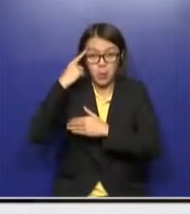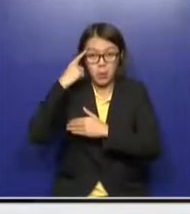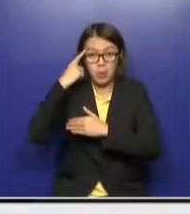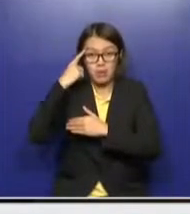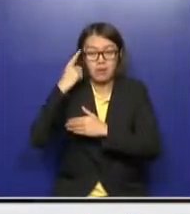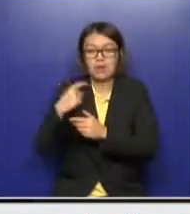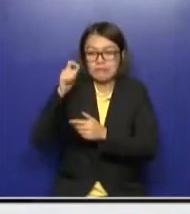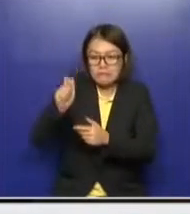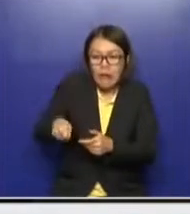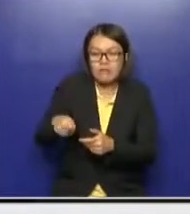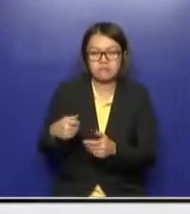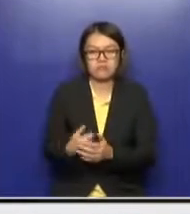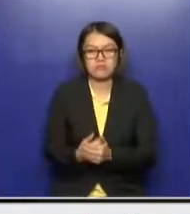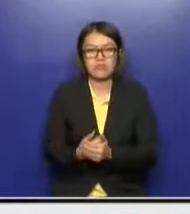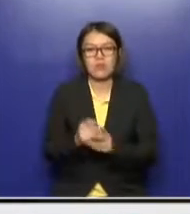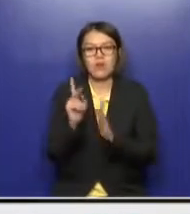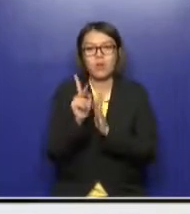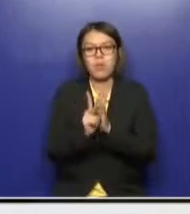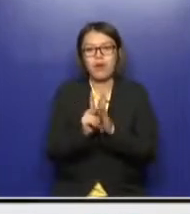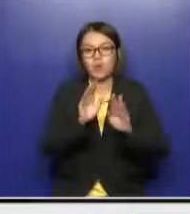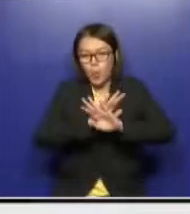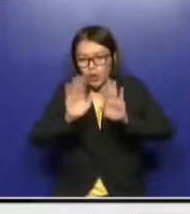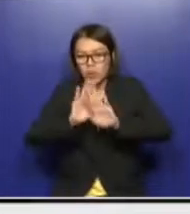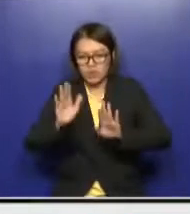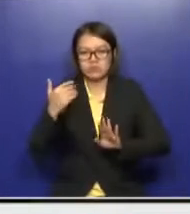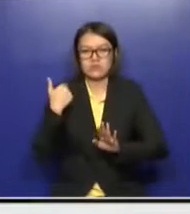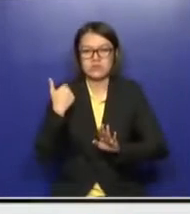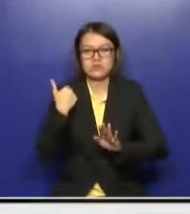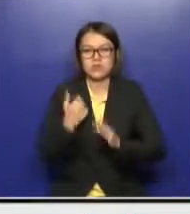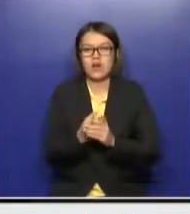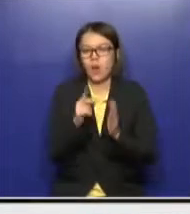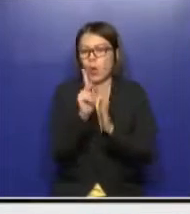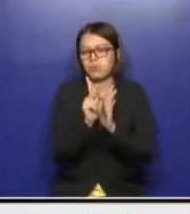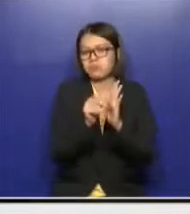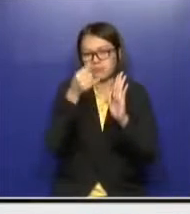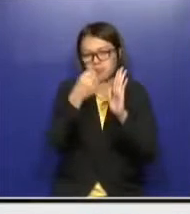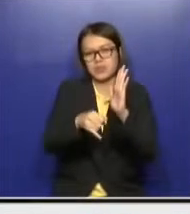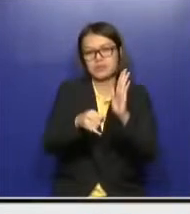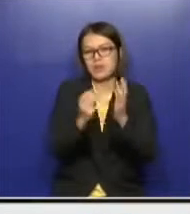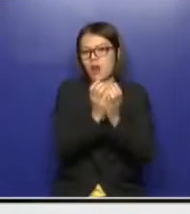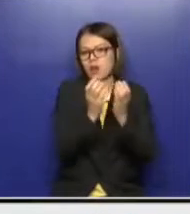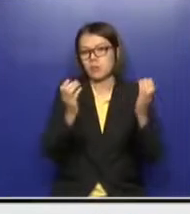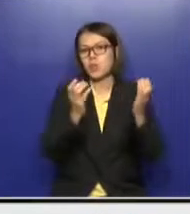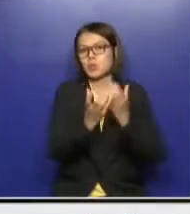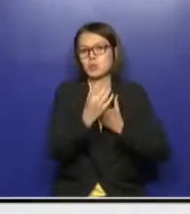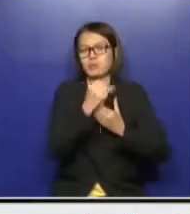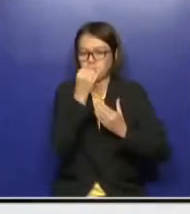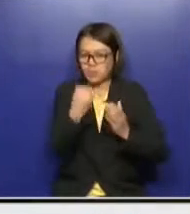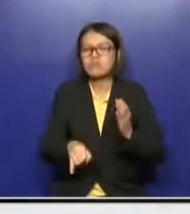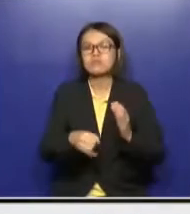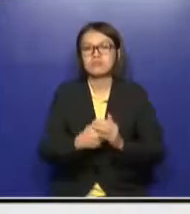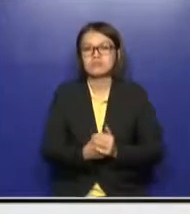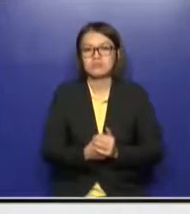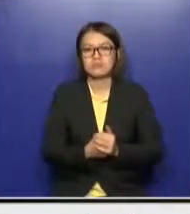ขึ้นศาลนะคะกฎหมายก็ต้องยกเลิกนะคะเพราะว่ามันผิดกฎหมายผิดรัฐธรรมนูญแล้วเมื่อกี้นี้ท่าน